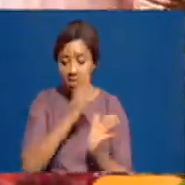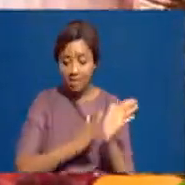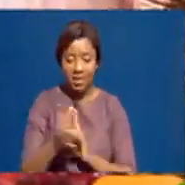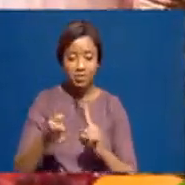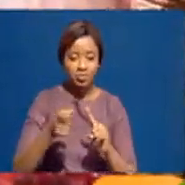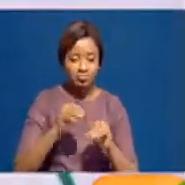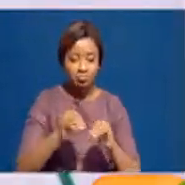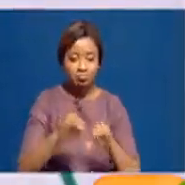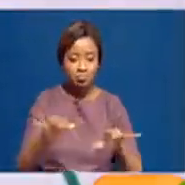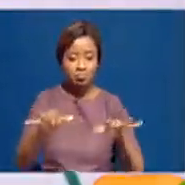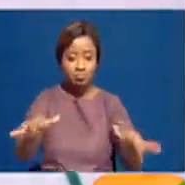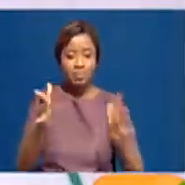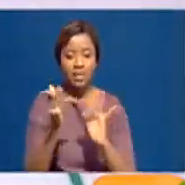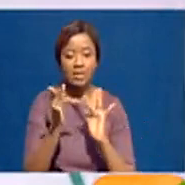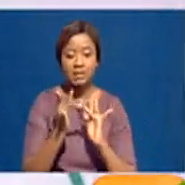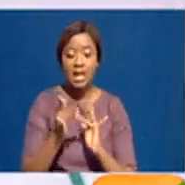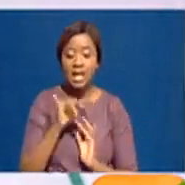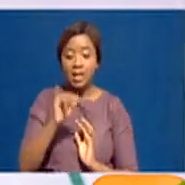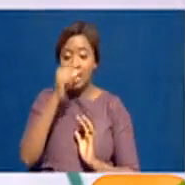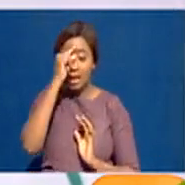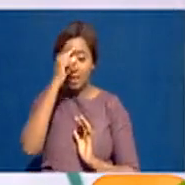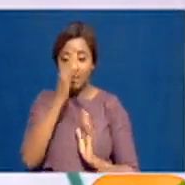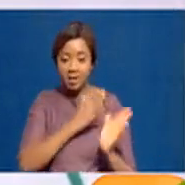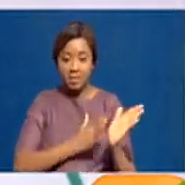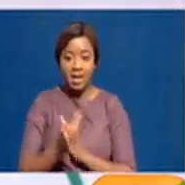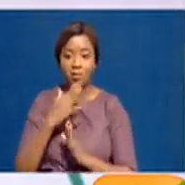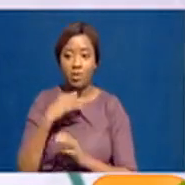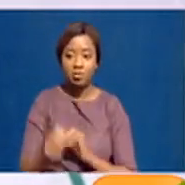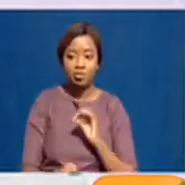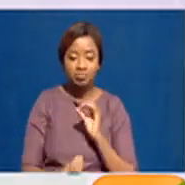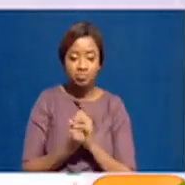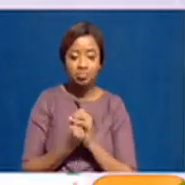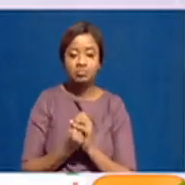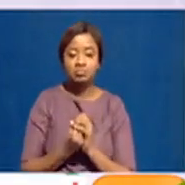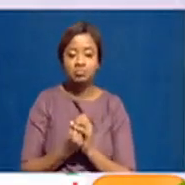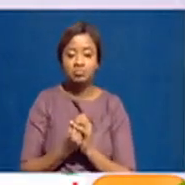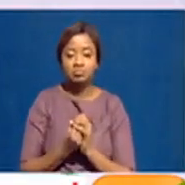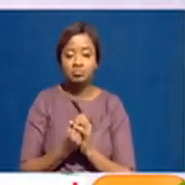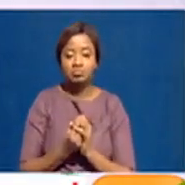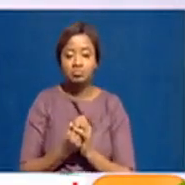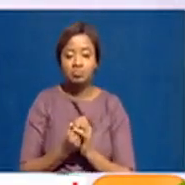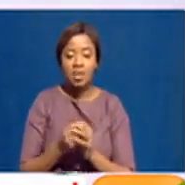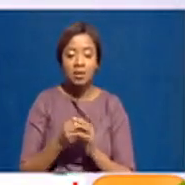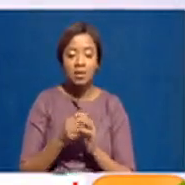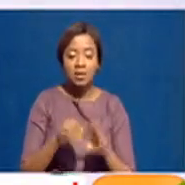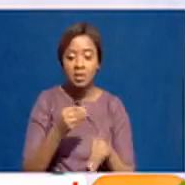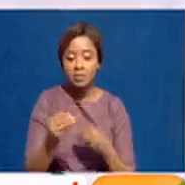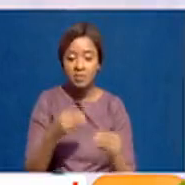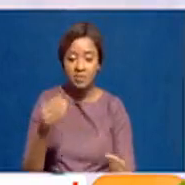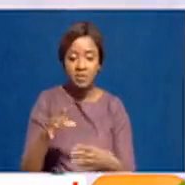in the country. Mpango wa serikali tunataka kuweka Wi-Fi katika soko na